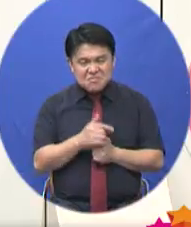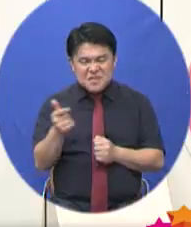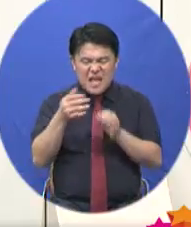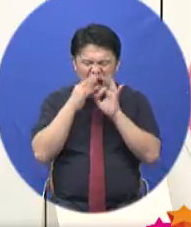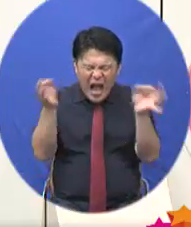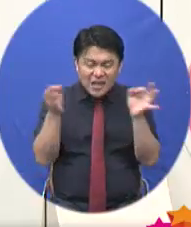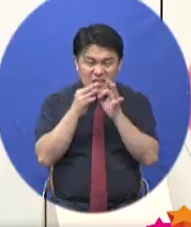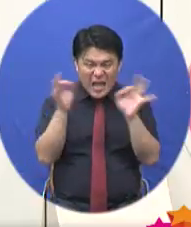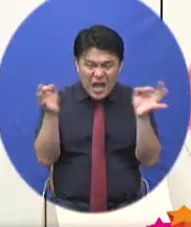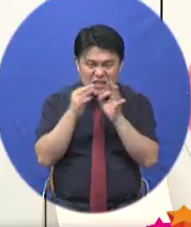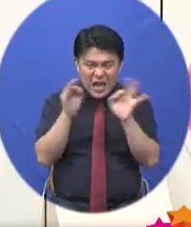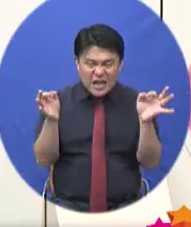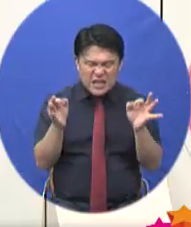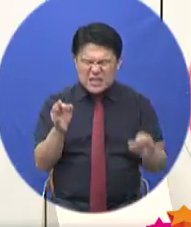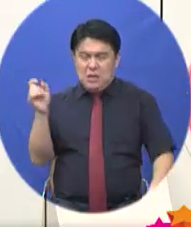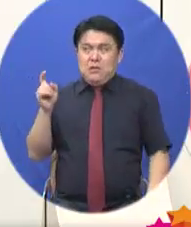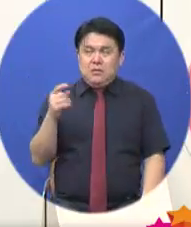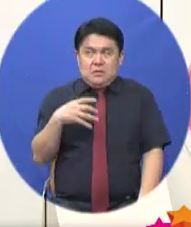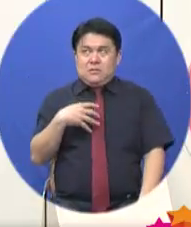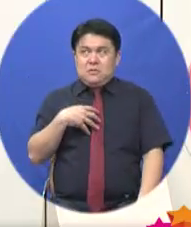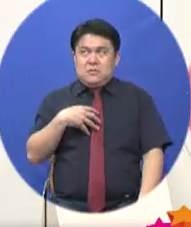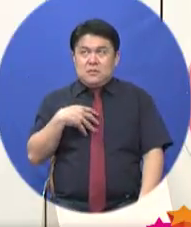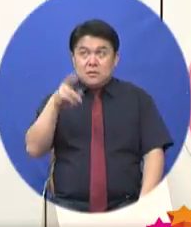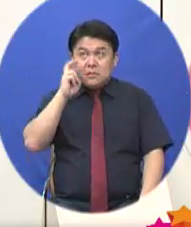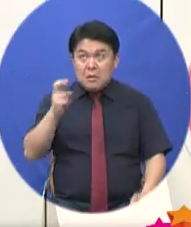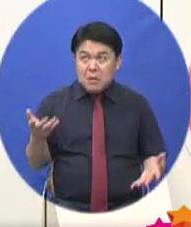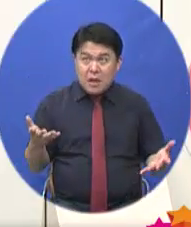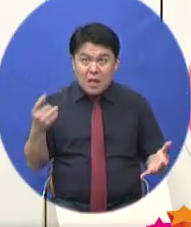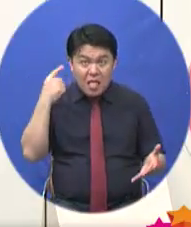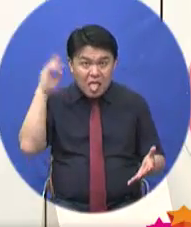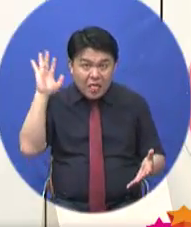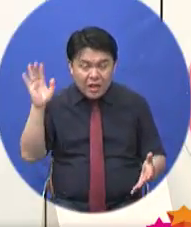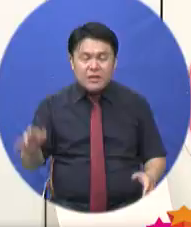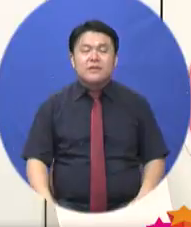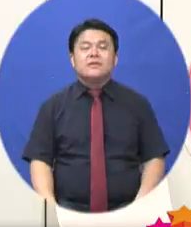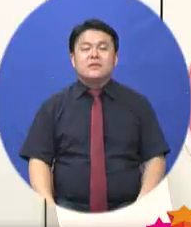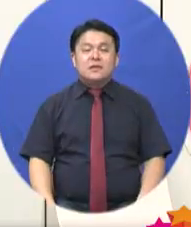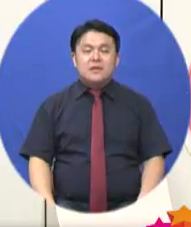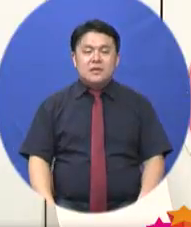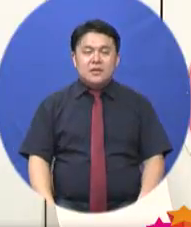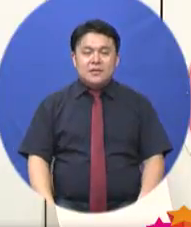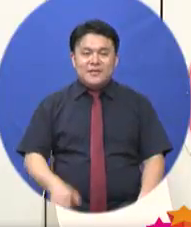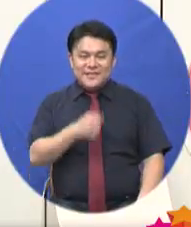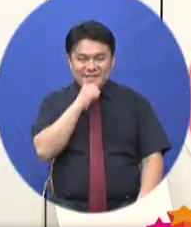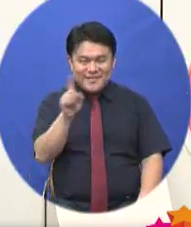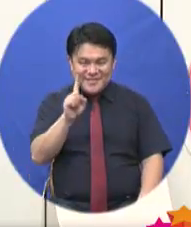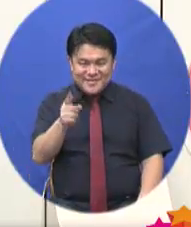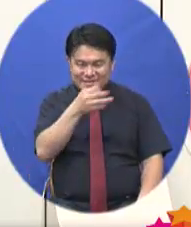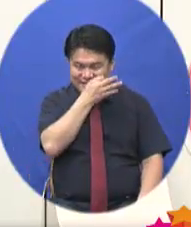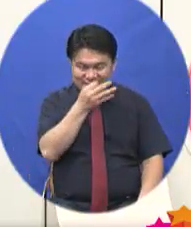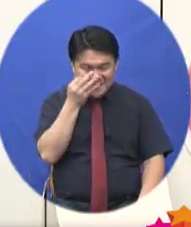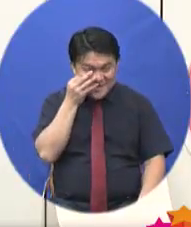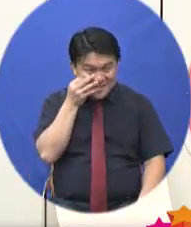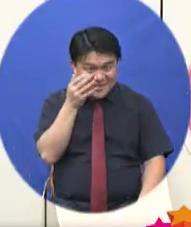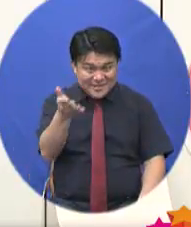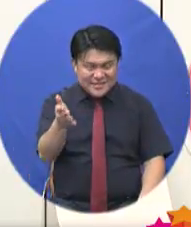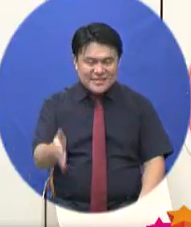지르면 어머님의 이러면 예. 음악이 하나도 안 들리죠. 파묻히니까. 그렇죠. 예. 네. 점수 보겠습니다.